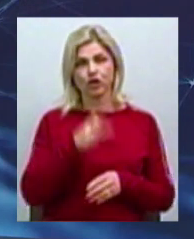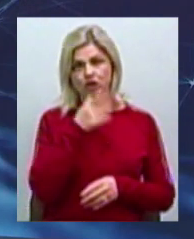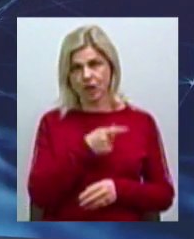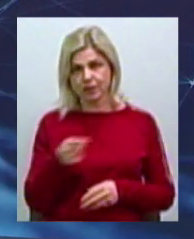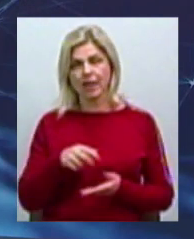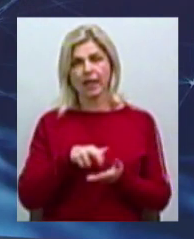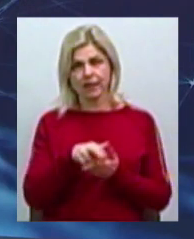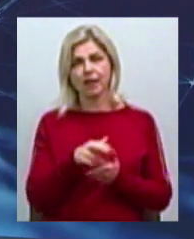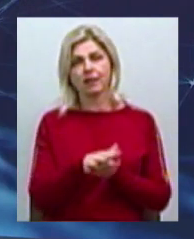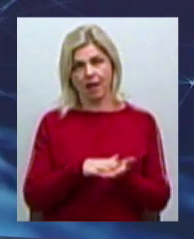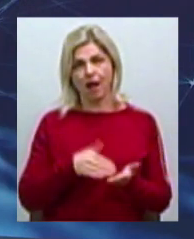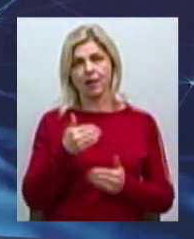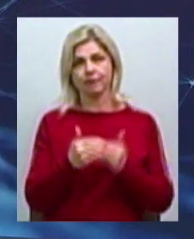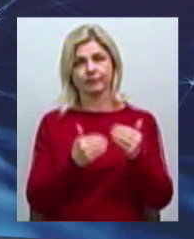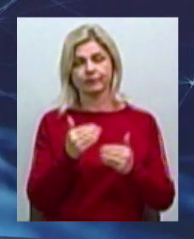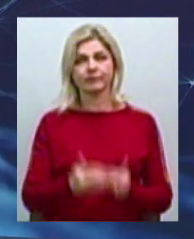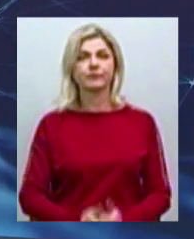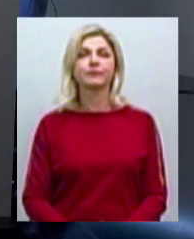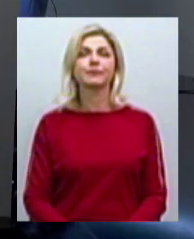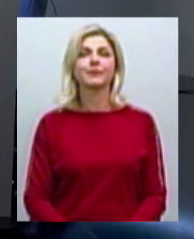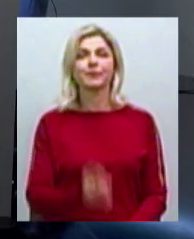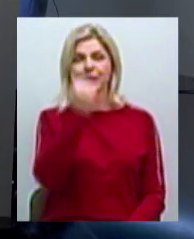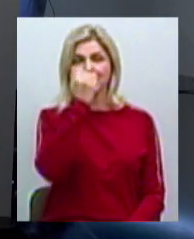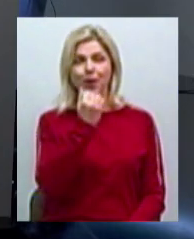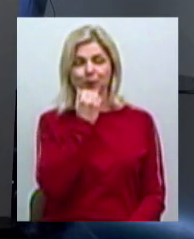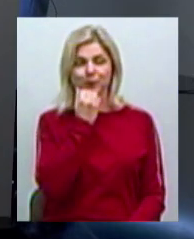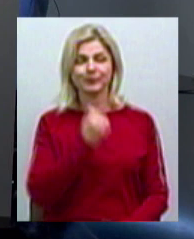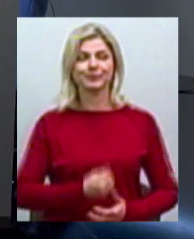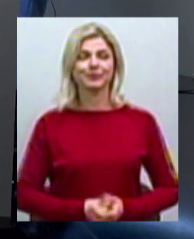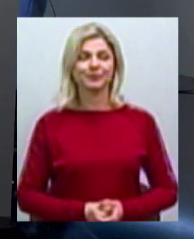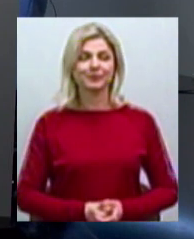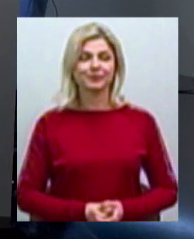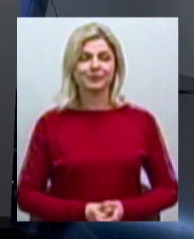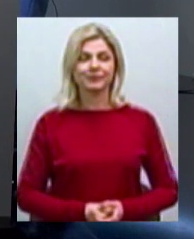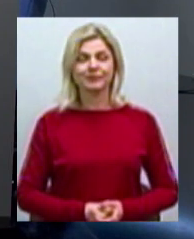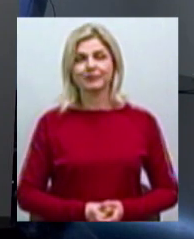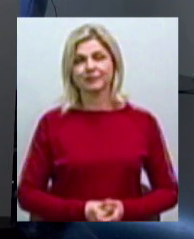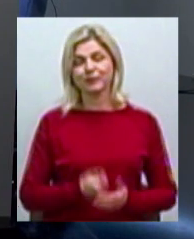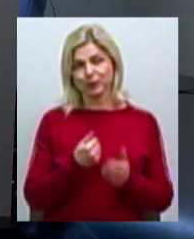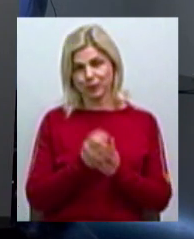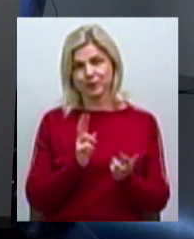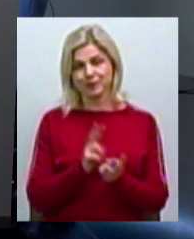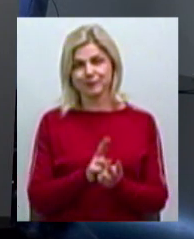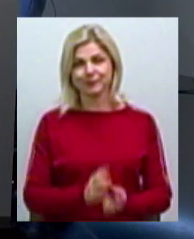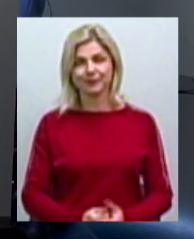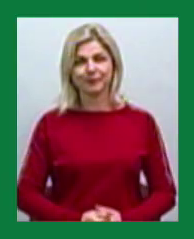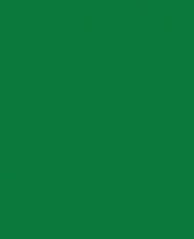далі. Дякую, Оксано. Дякую. Дякую всім, хто був з нами. Побачимось.